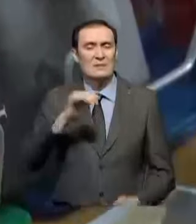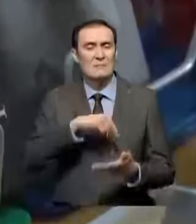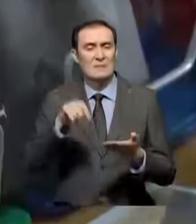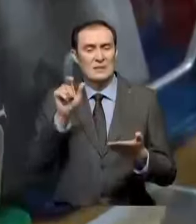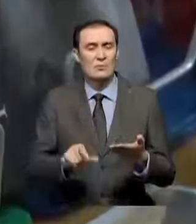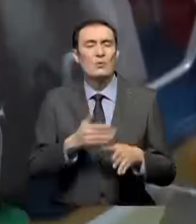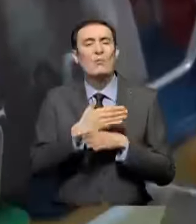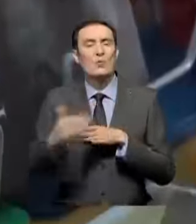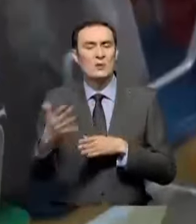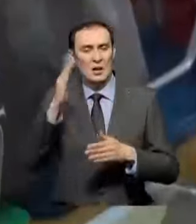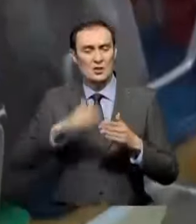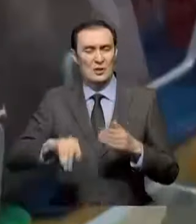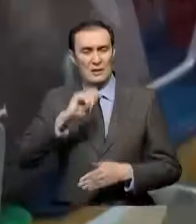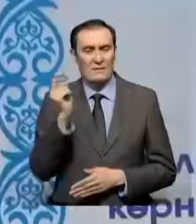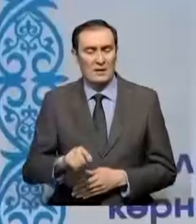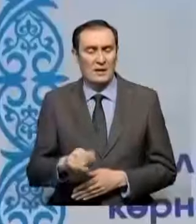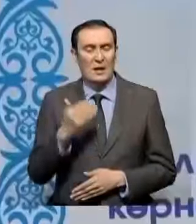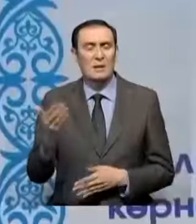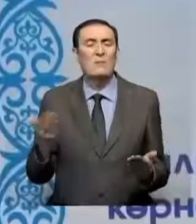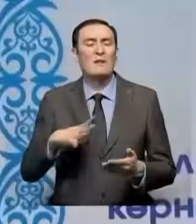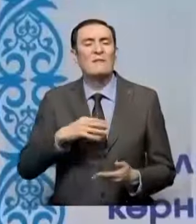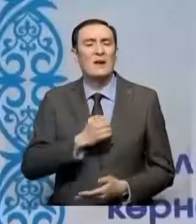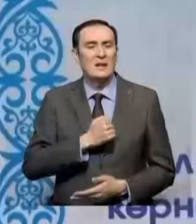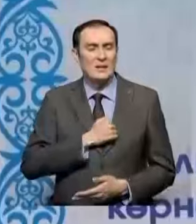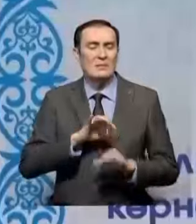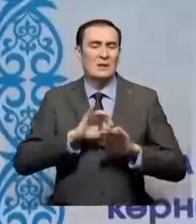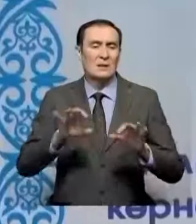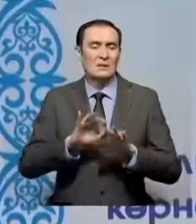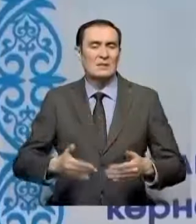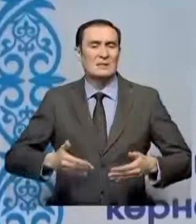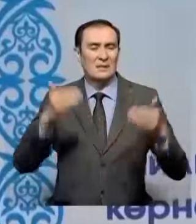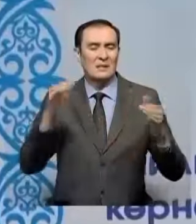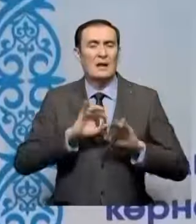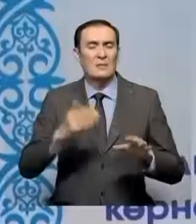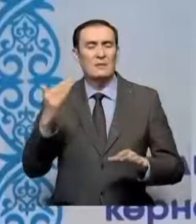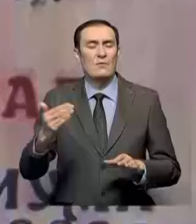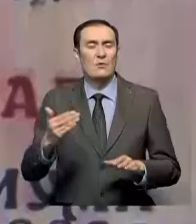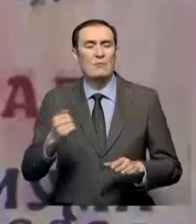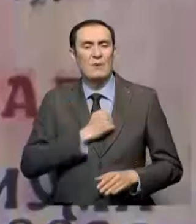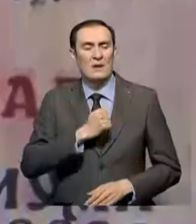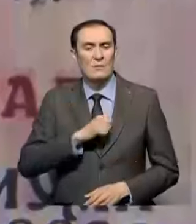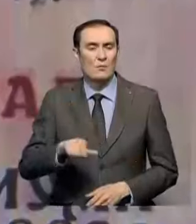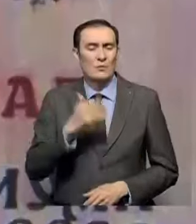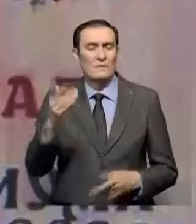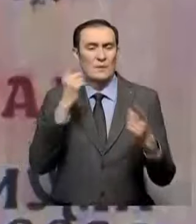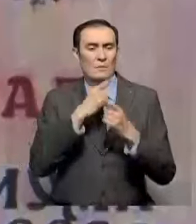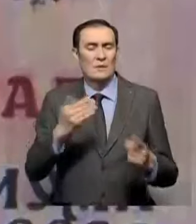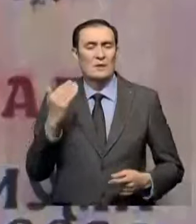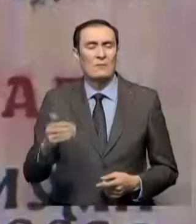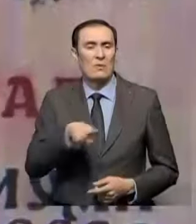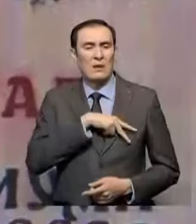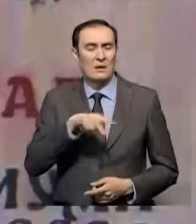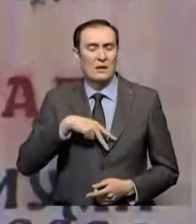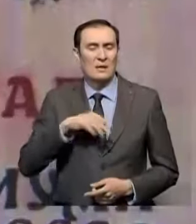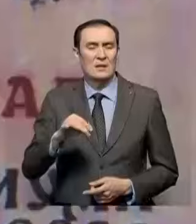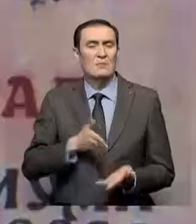писателем он станет уже после окончания войны. А каким он был военным, рассказывает стенд, где описан его боевой путь. Здесь информация о его наградах